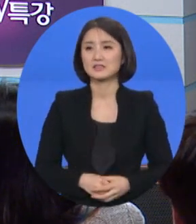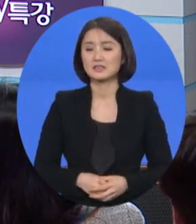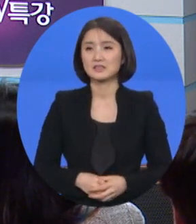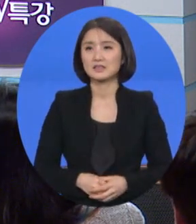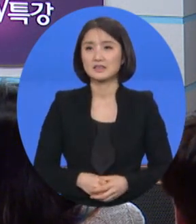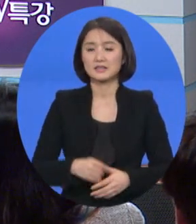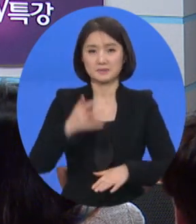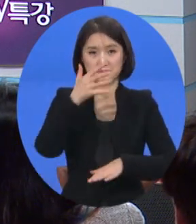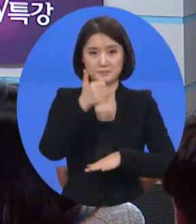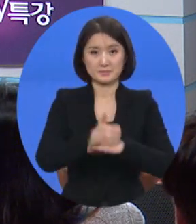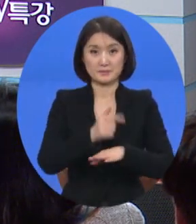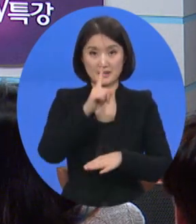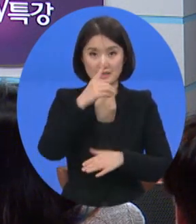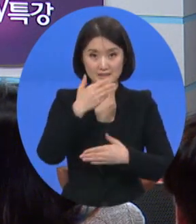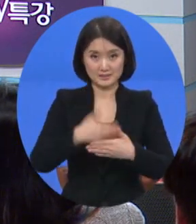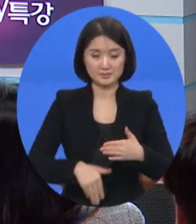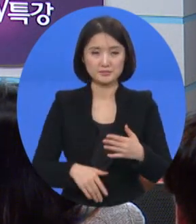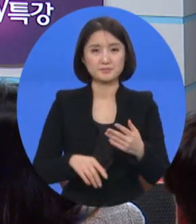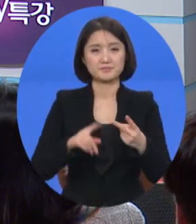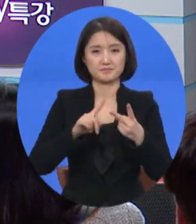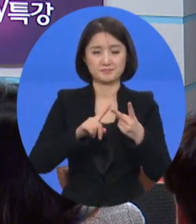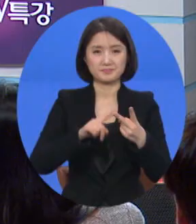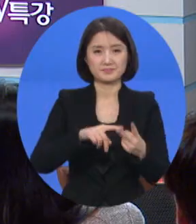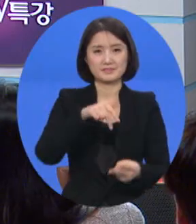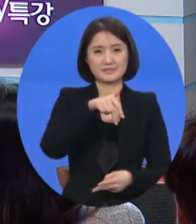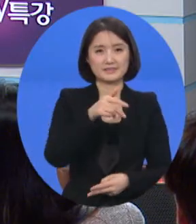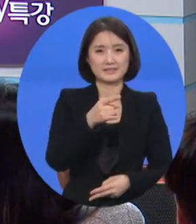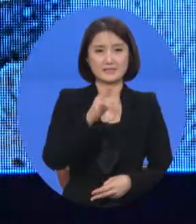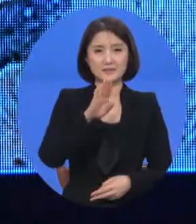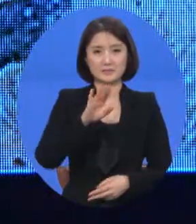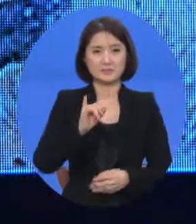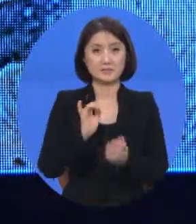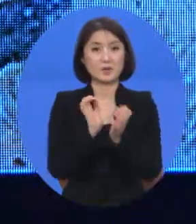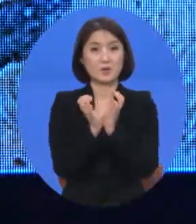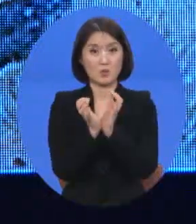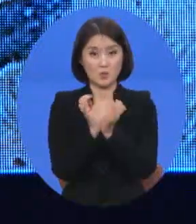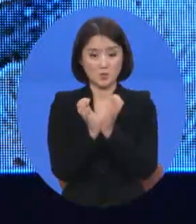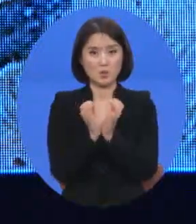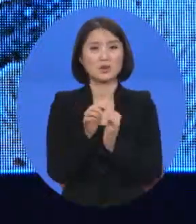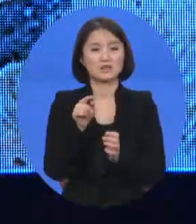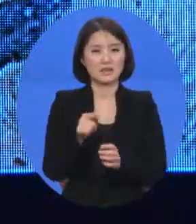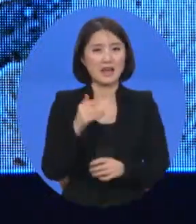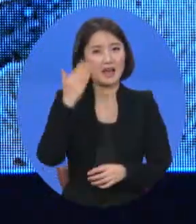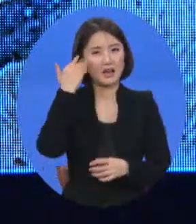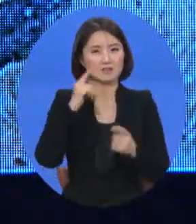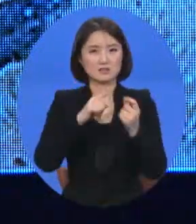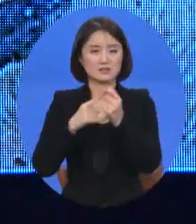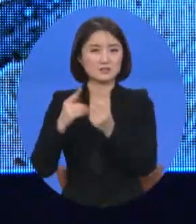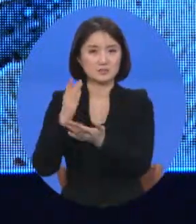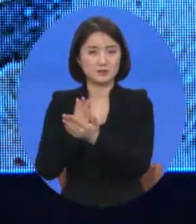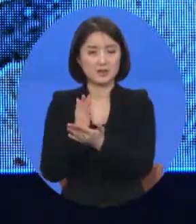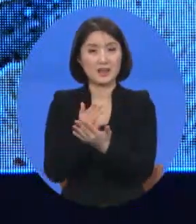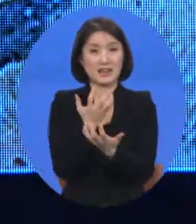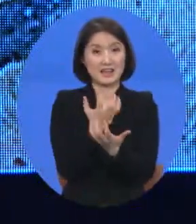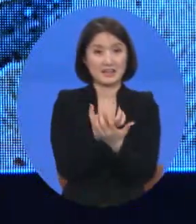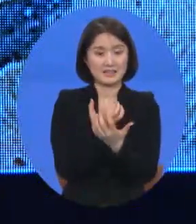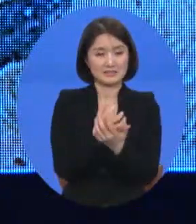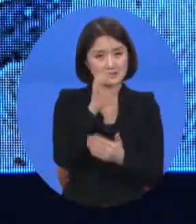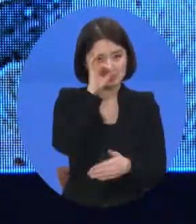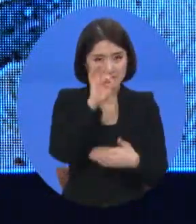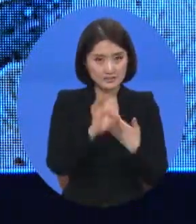잽이 꽃입니다 제비꽃은 역시 우리가 부르는 이름입니다 한자로 제비꽃을 어떻게 보는 지 아십니까